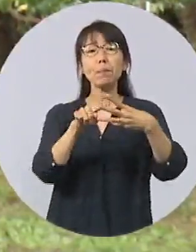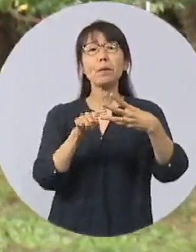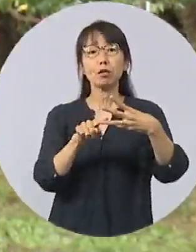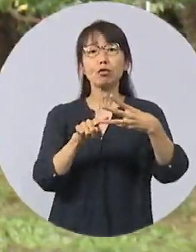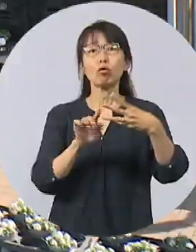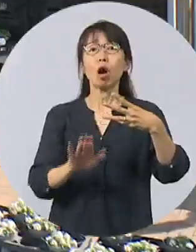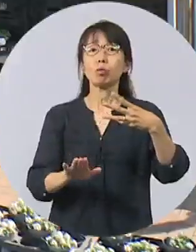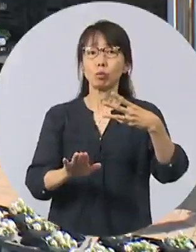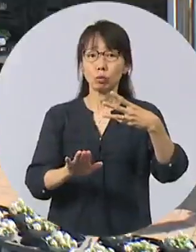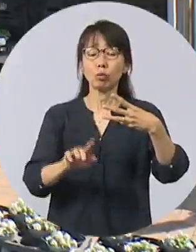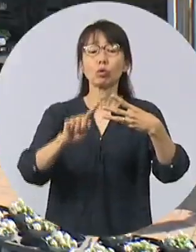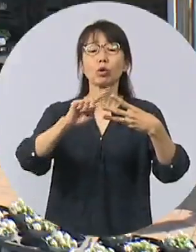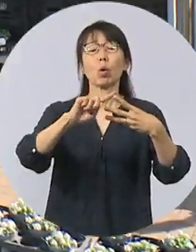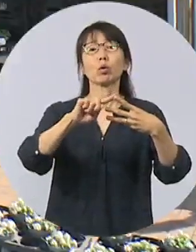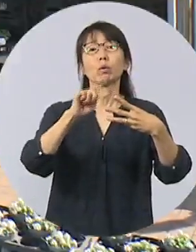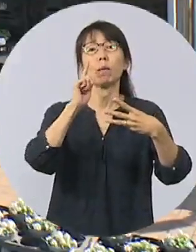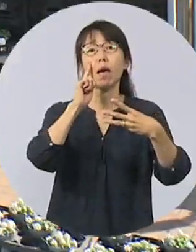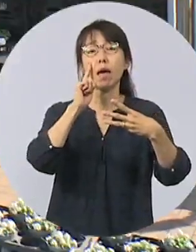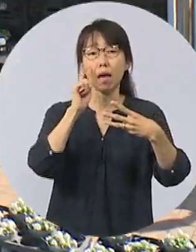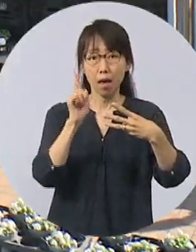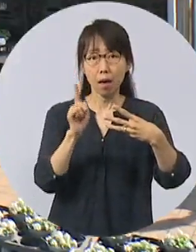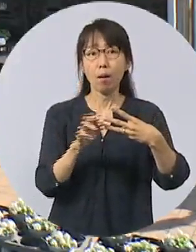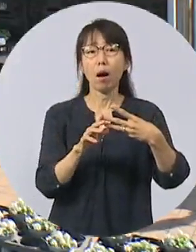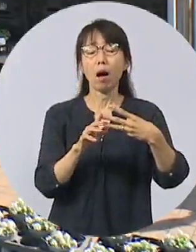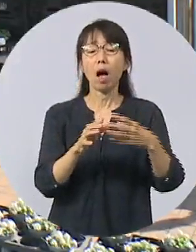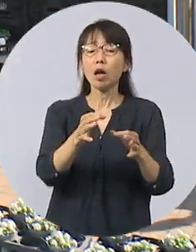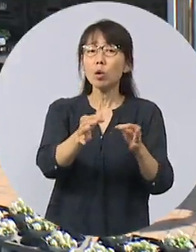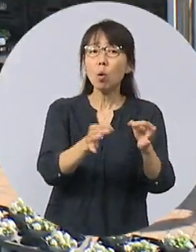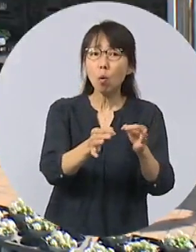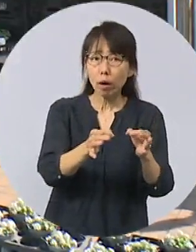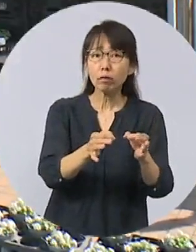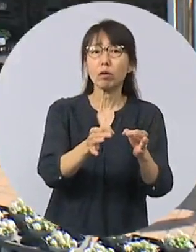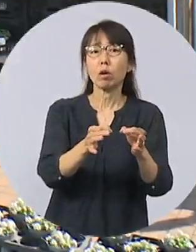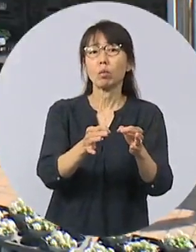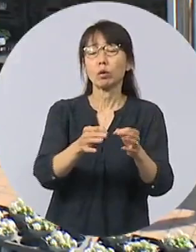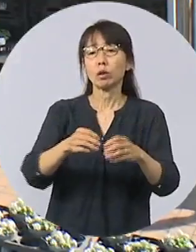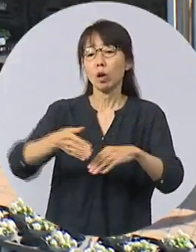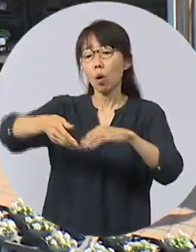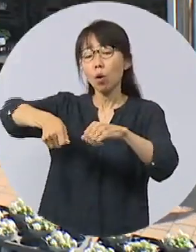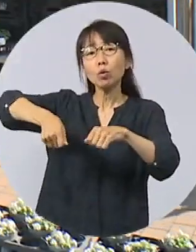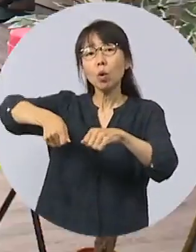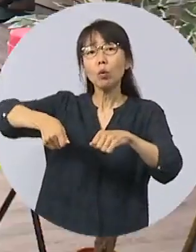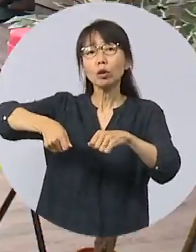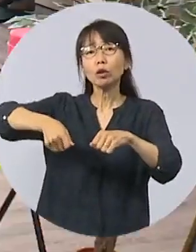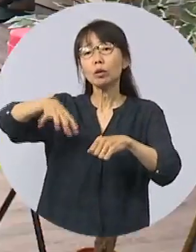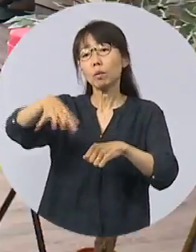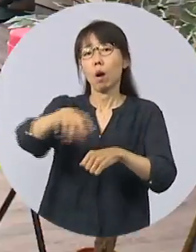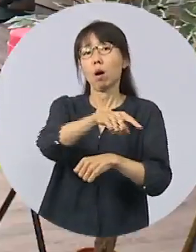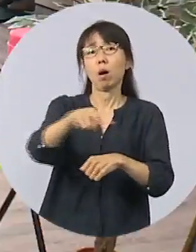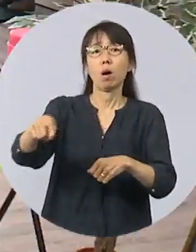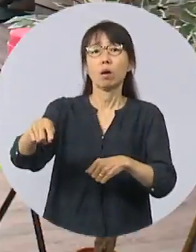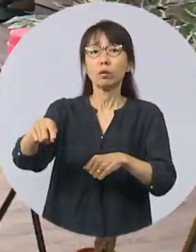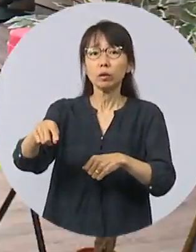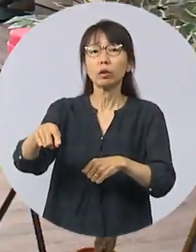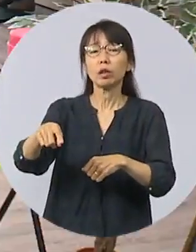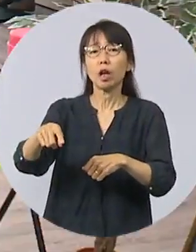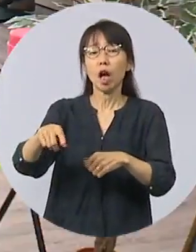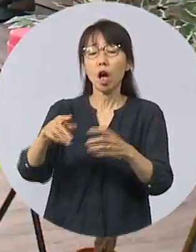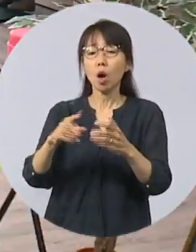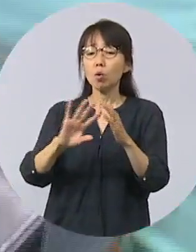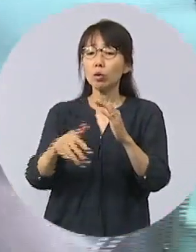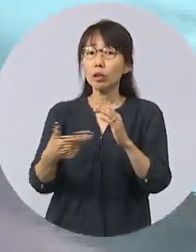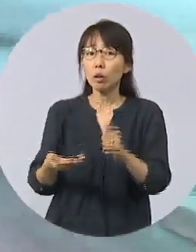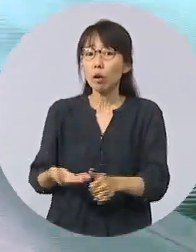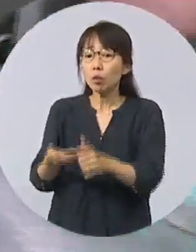けれども、1つ目は量販店だったり、あとは飲食店さんに藤沢さんの食材を使っていただ